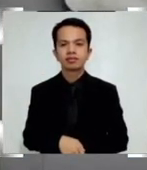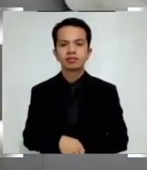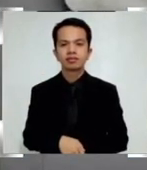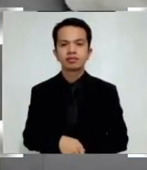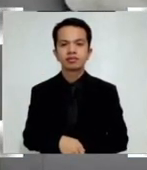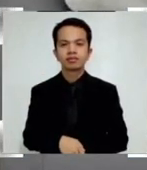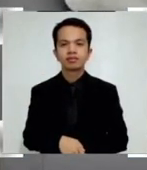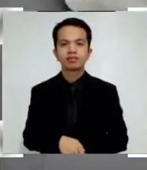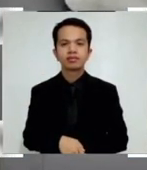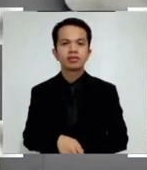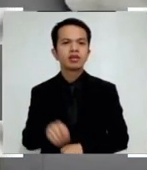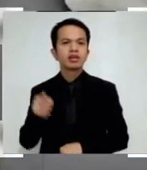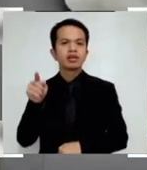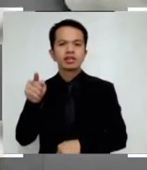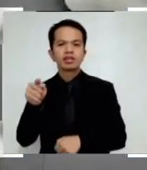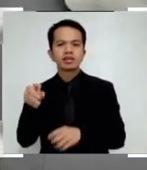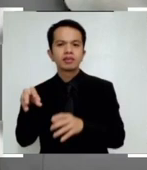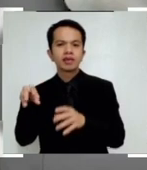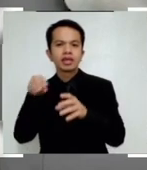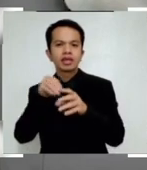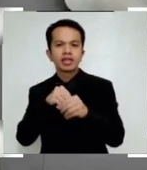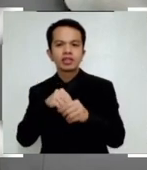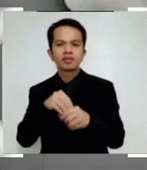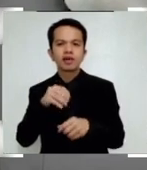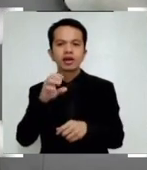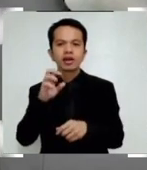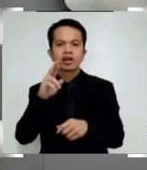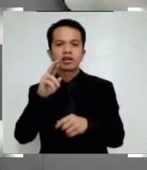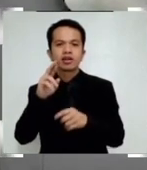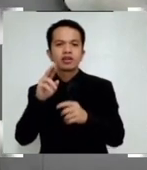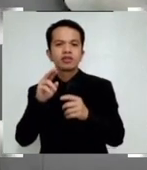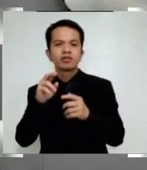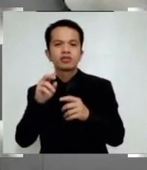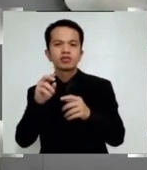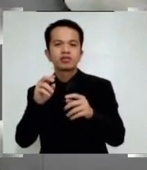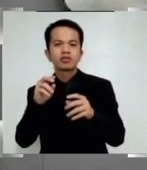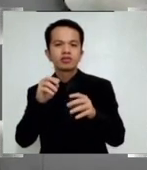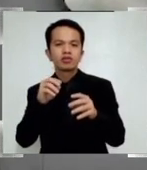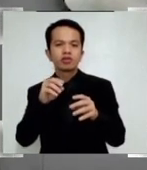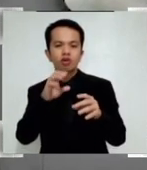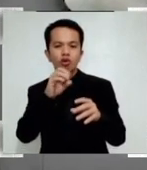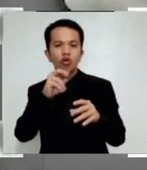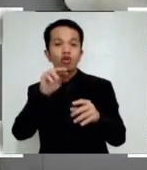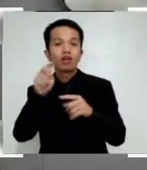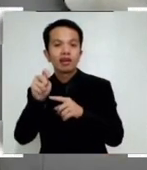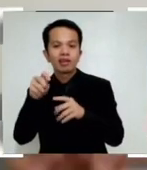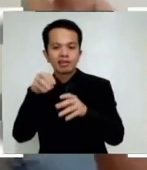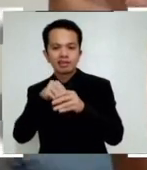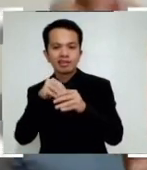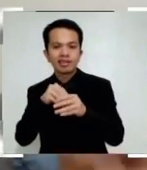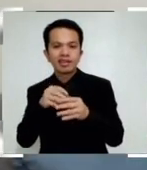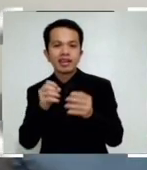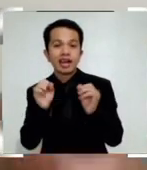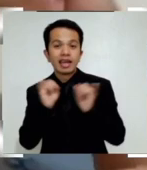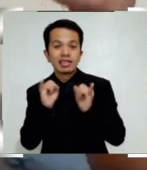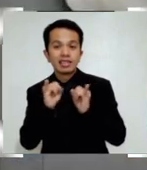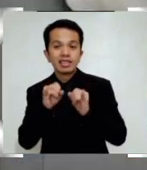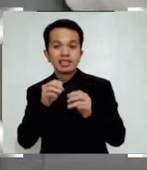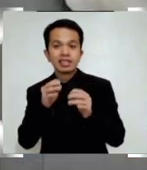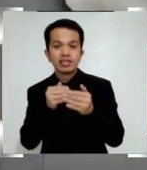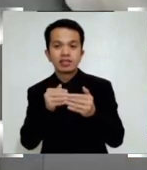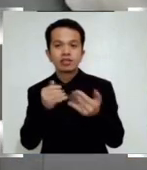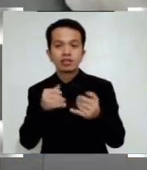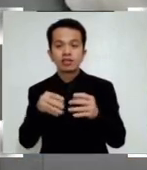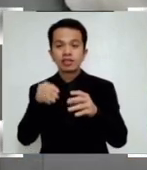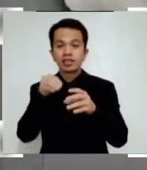ng coolant because the coolant nagawa sa ice cube. Oh my God. Tapos gosh. Yung ice cube nalagay sa